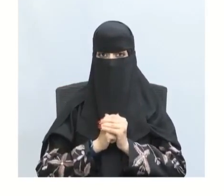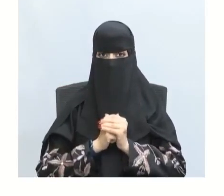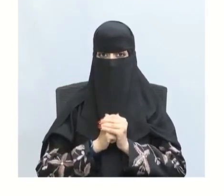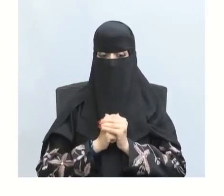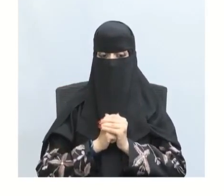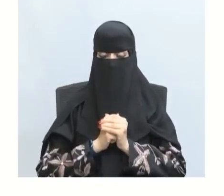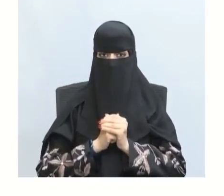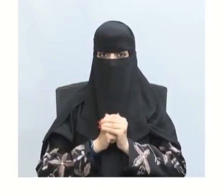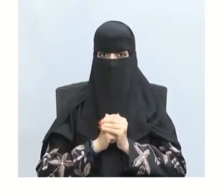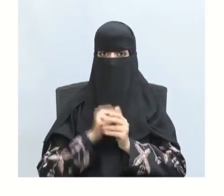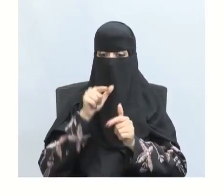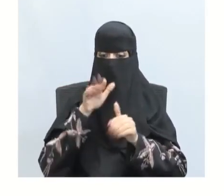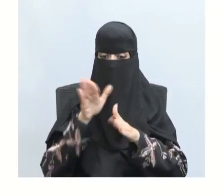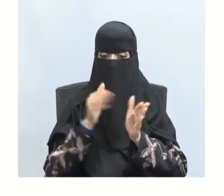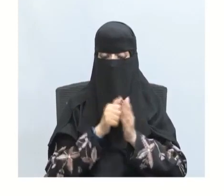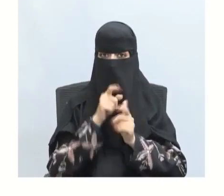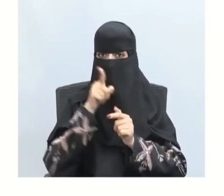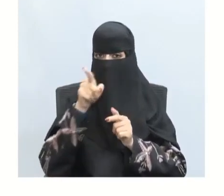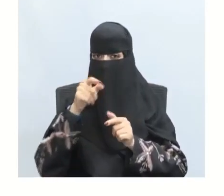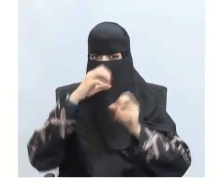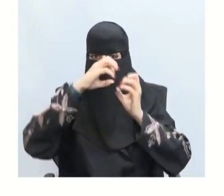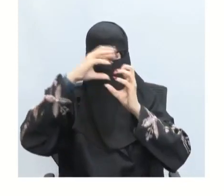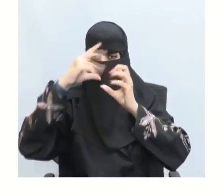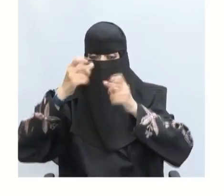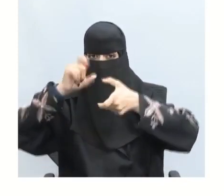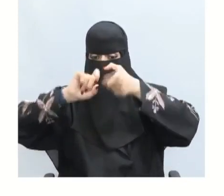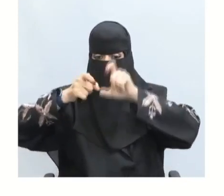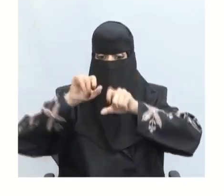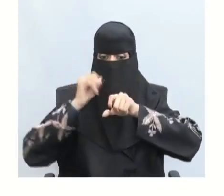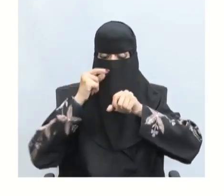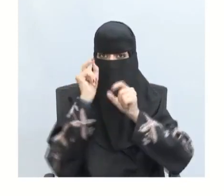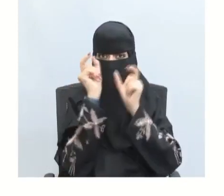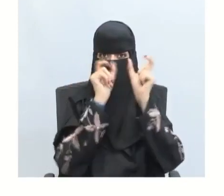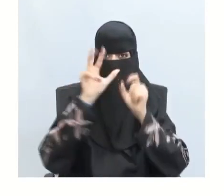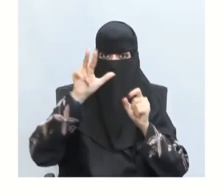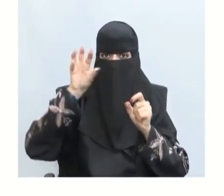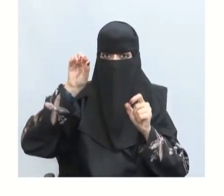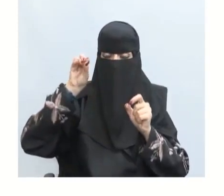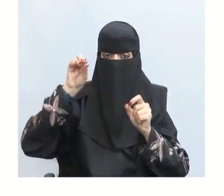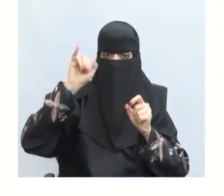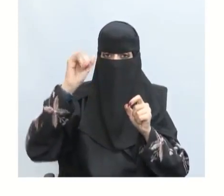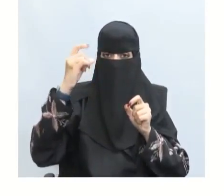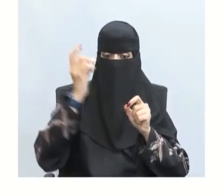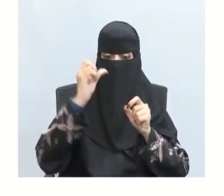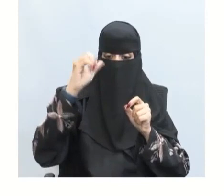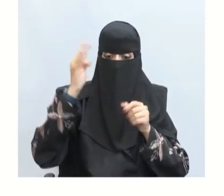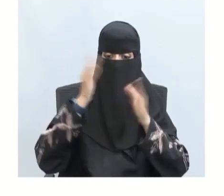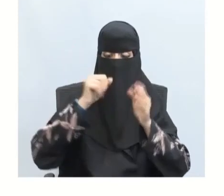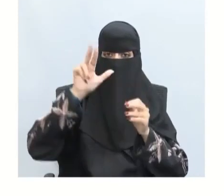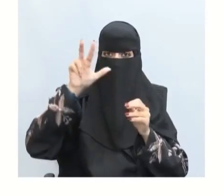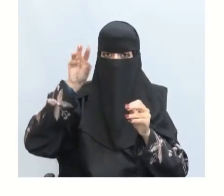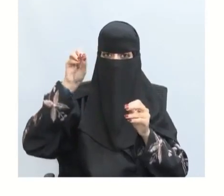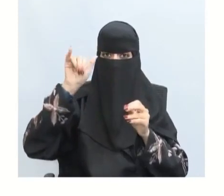الجزيئيه ايضا وهي عباره عن سحب تتكون من جزيئات الهيدروجين والهيليوم والكربون